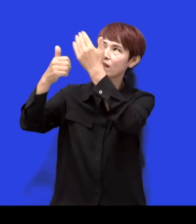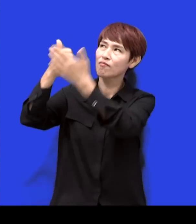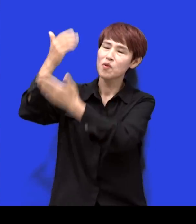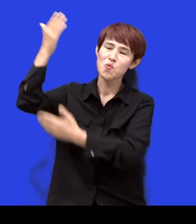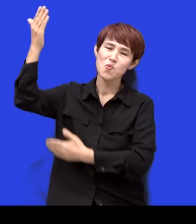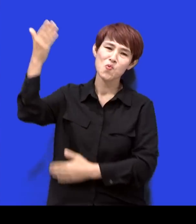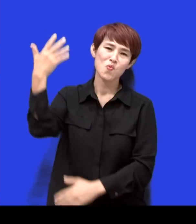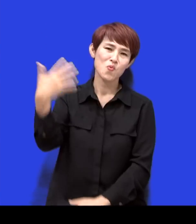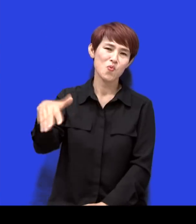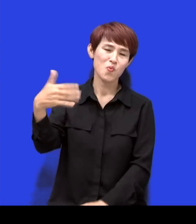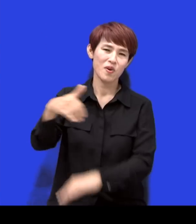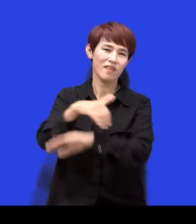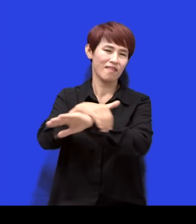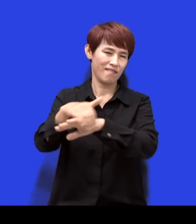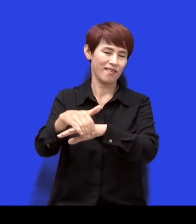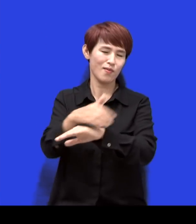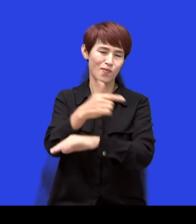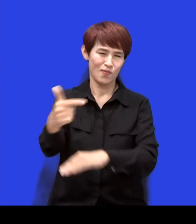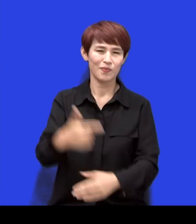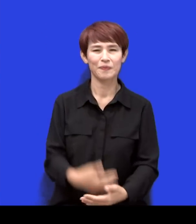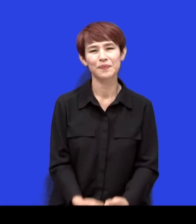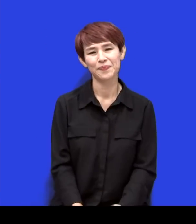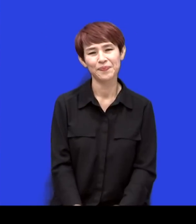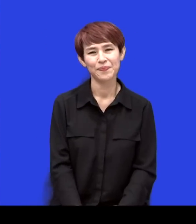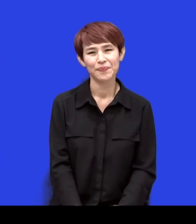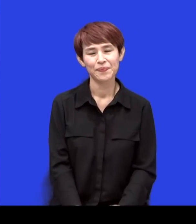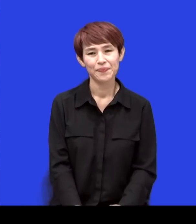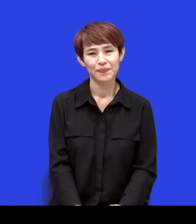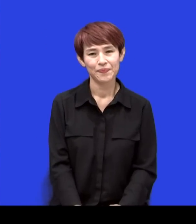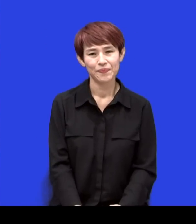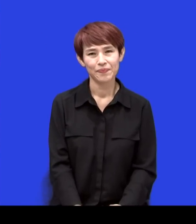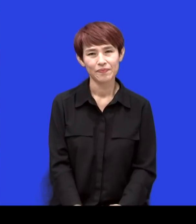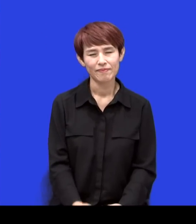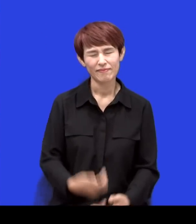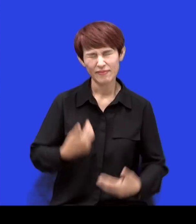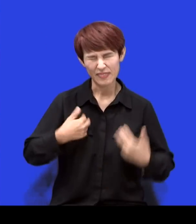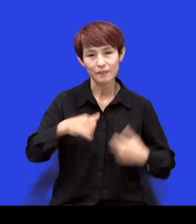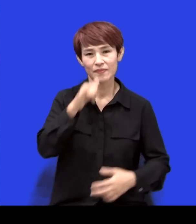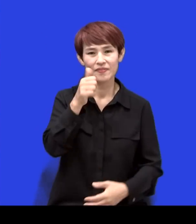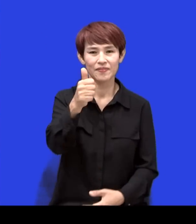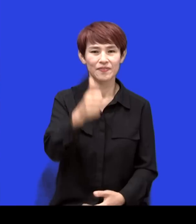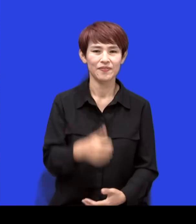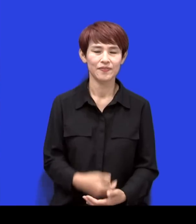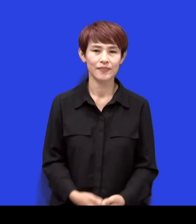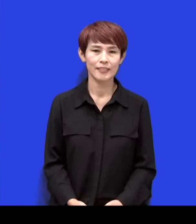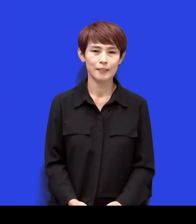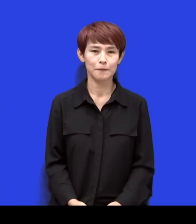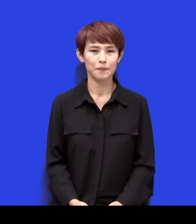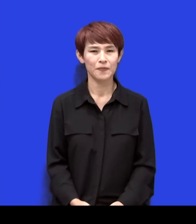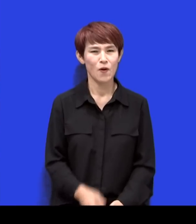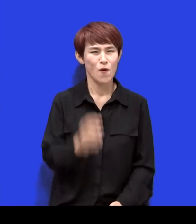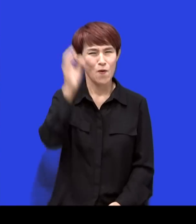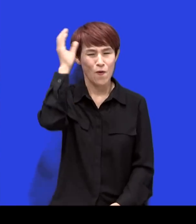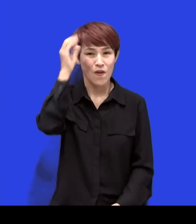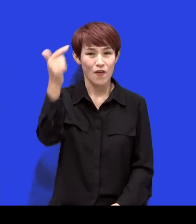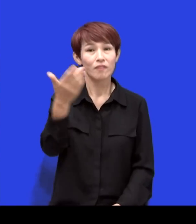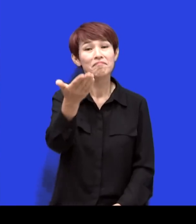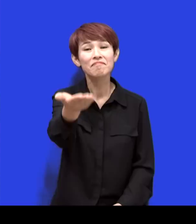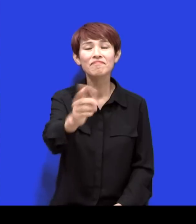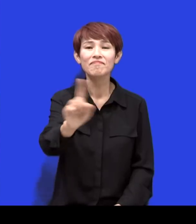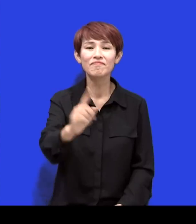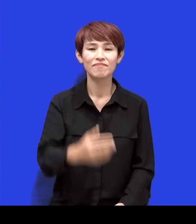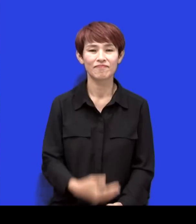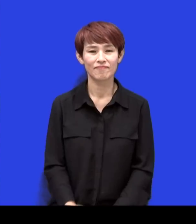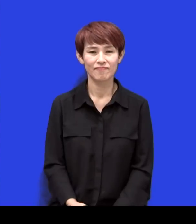엄청나신 난 뜻이 있다고 생각을 네, 했어요. 네. 볼 아이고. 때마다 네. 다 재밌어요, 진짜. 그래요, 책. 그래요. 예. 기대됩니다. 네. 우리 정수